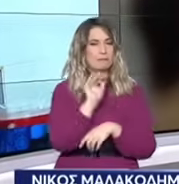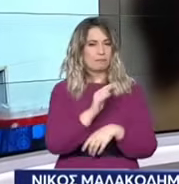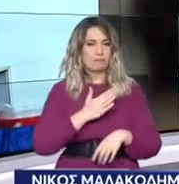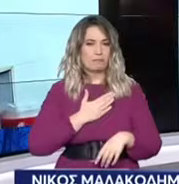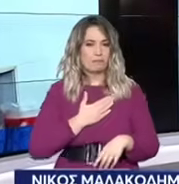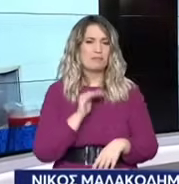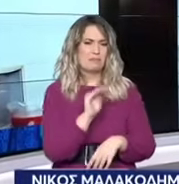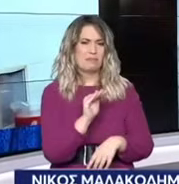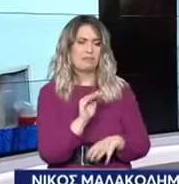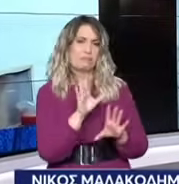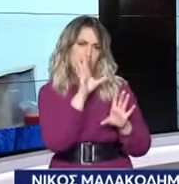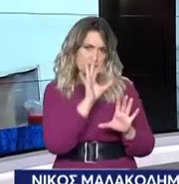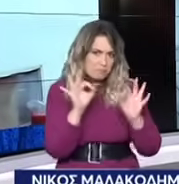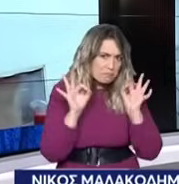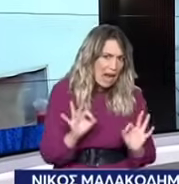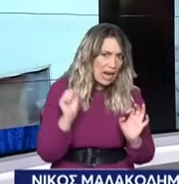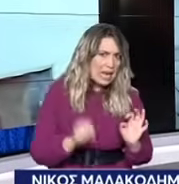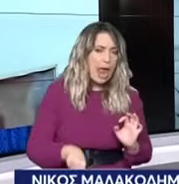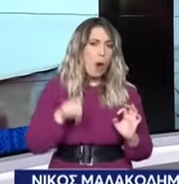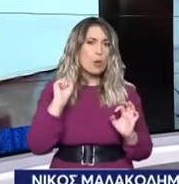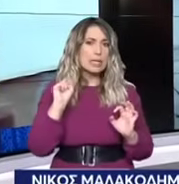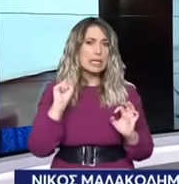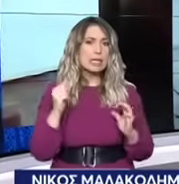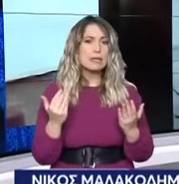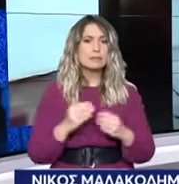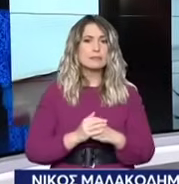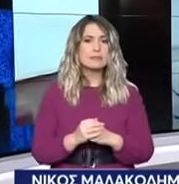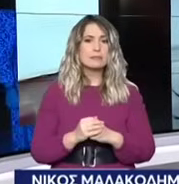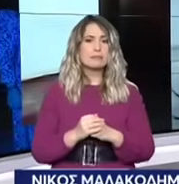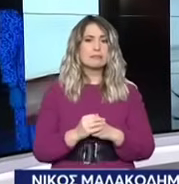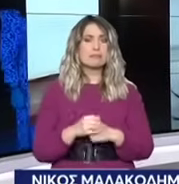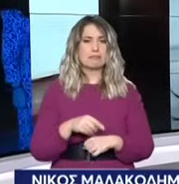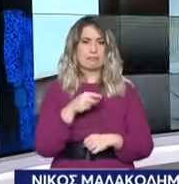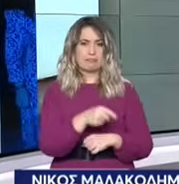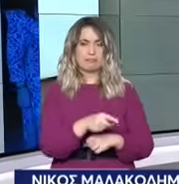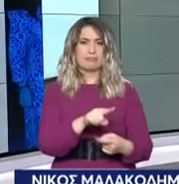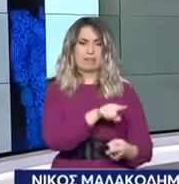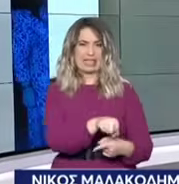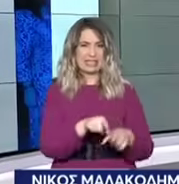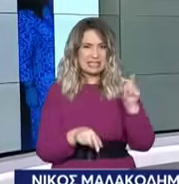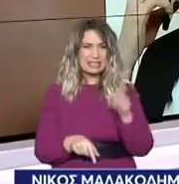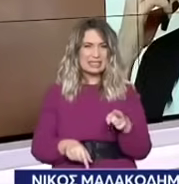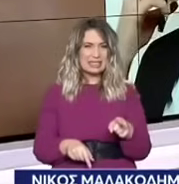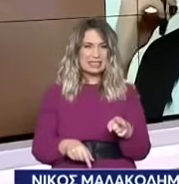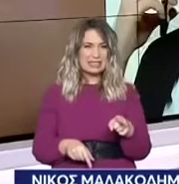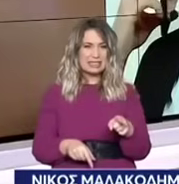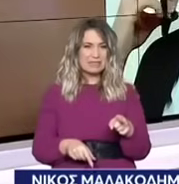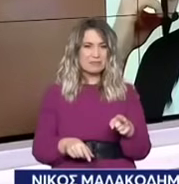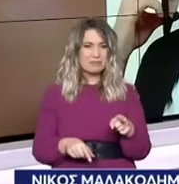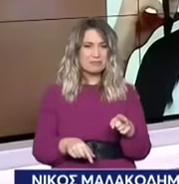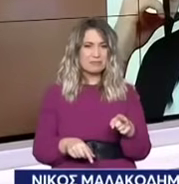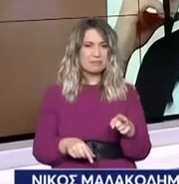έγγραφα και θέλω να σας ρωτήσω αν είναι αληθές ότι η αδελφή σας είχε βρεθεί με τον σε άλλο σπίτι με